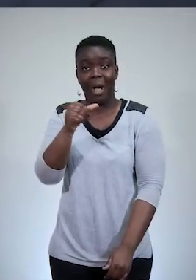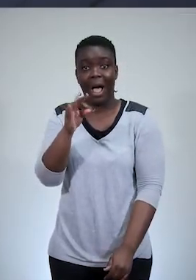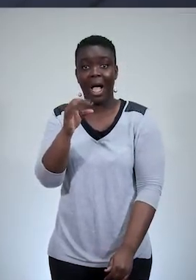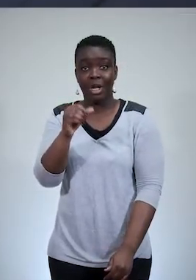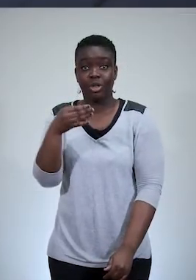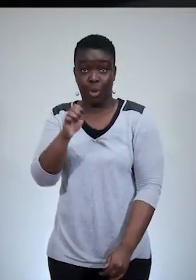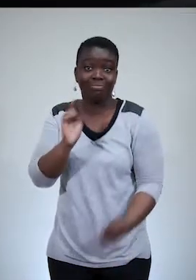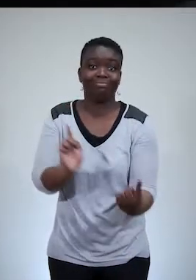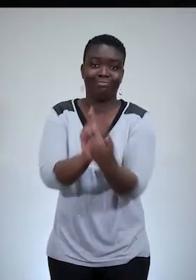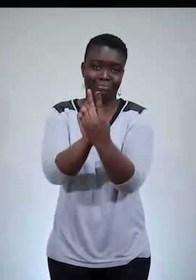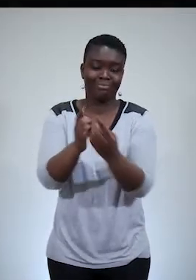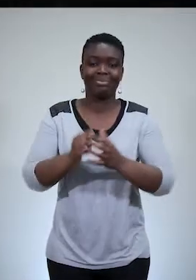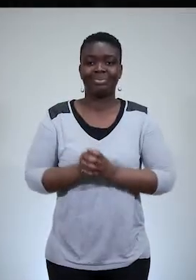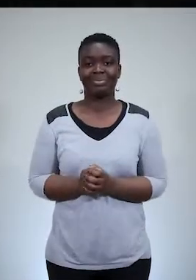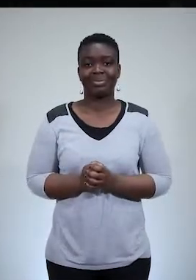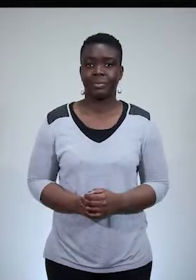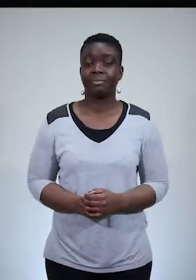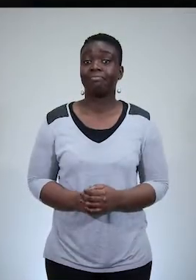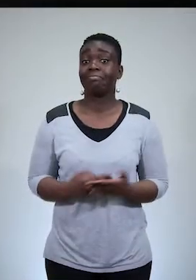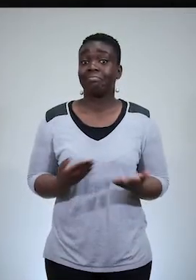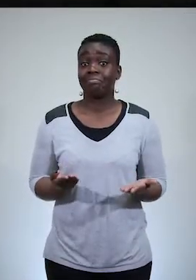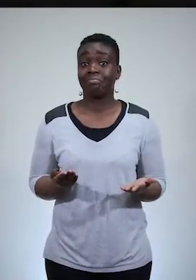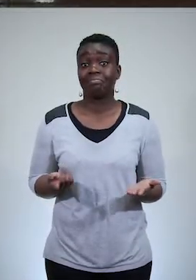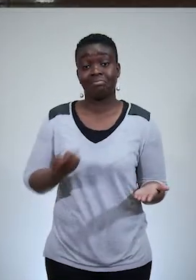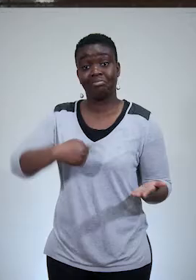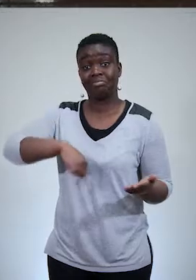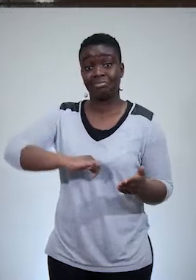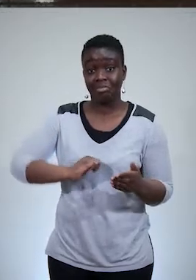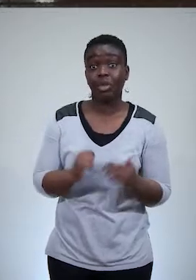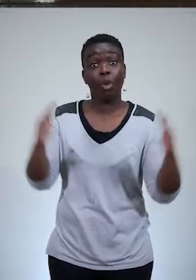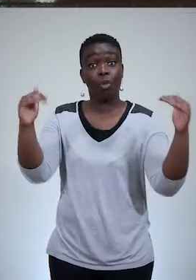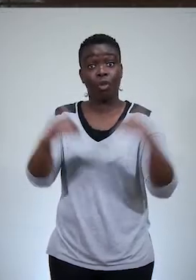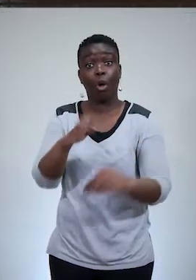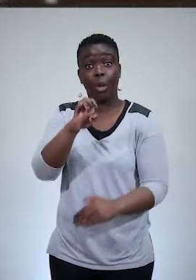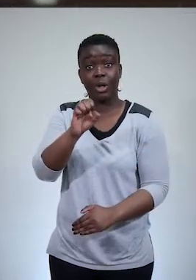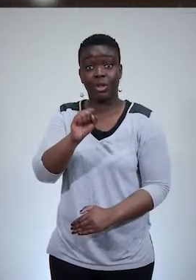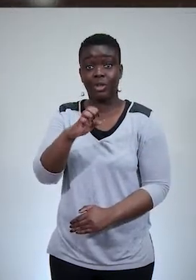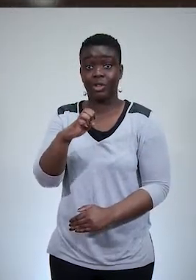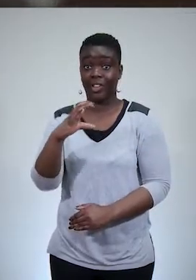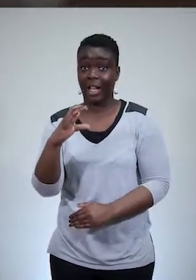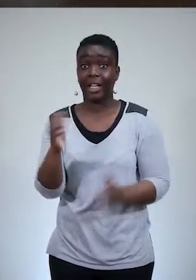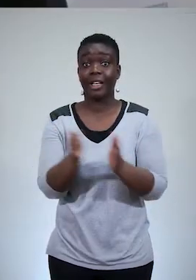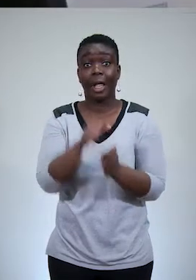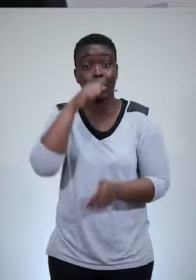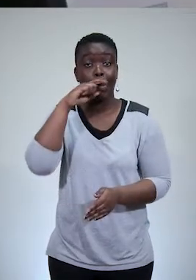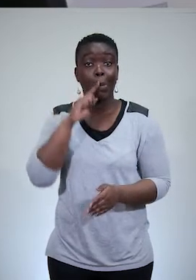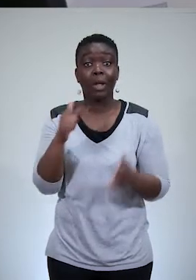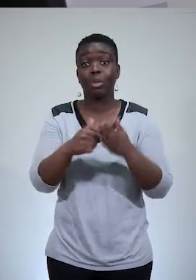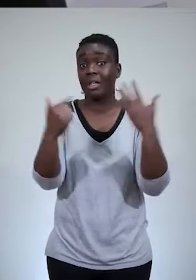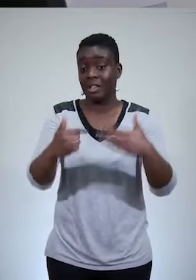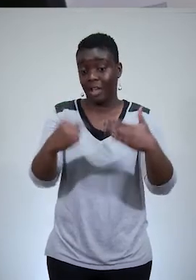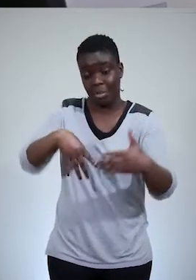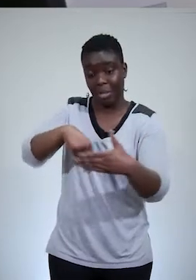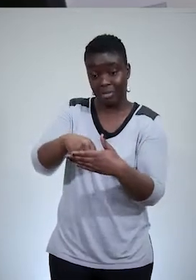Et dans le cadre de ce stage, j'ai fait mon stage à la FEDE, qui est une association pour l'inclusion de jeunes en situation de